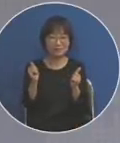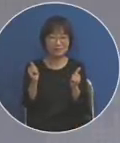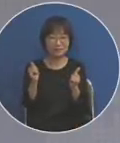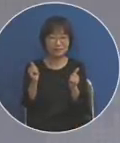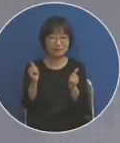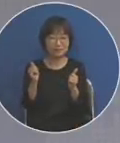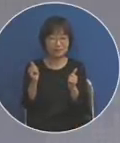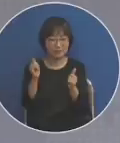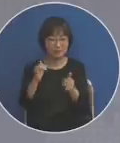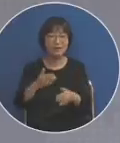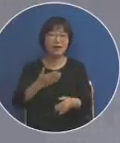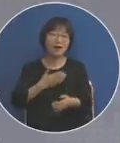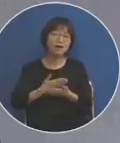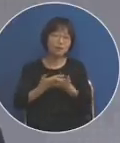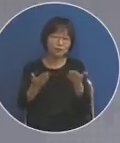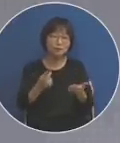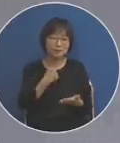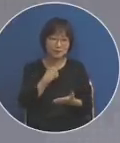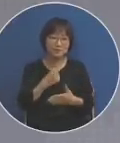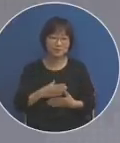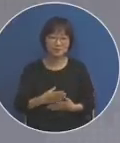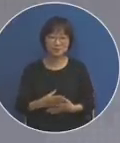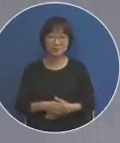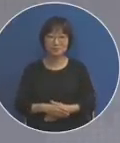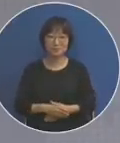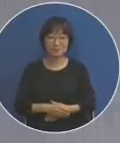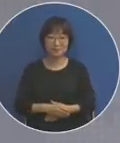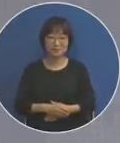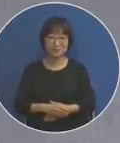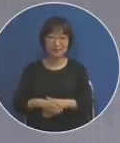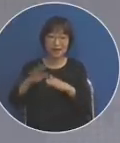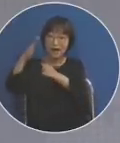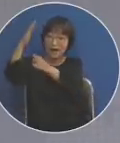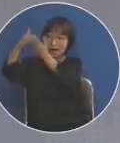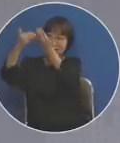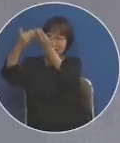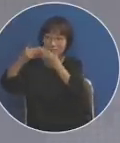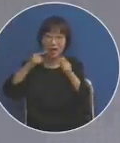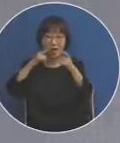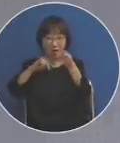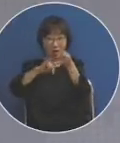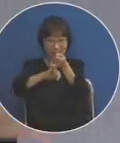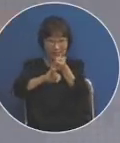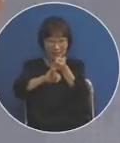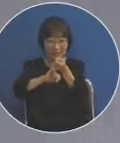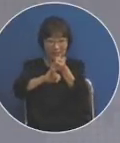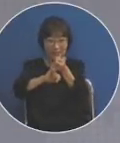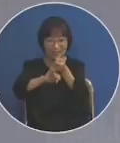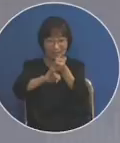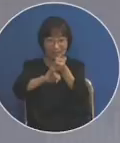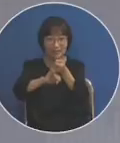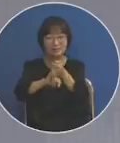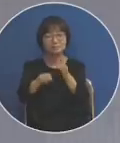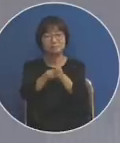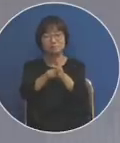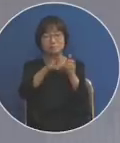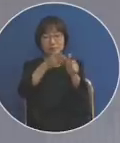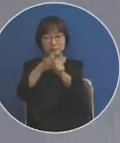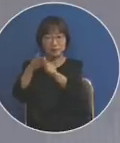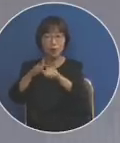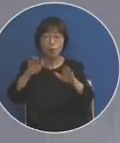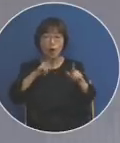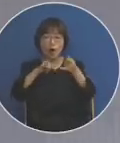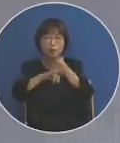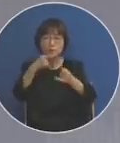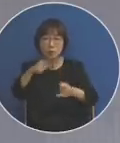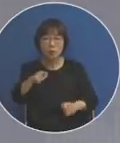알리겠다고 합니다. It's letting others know this. 하나님 주시는 언약을 여러분 진짜 파수꾼 언약 하나만 딱 붙잡았어요. And so the covenant that God